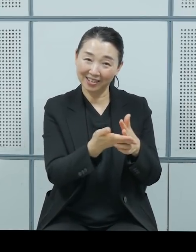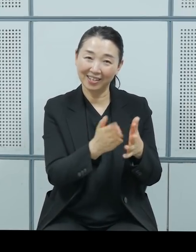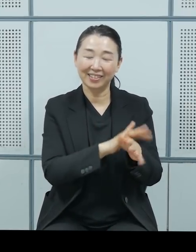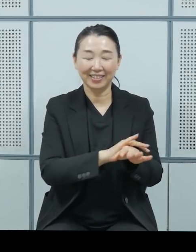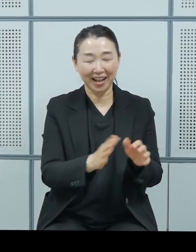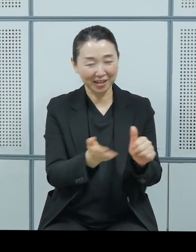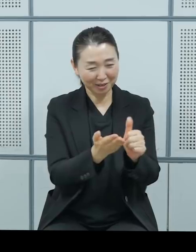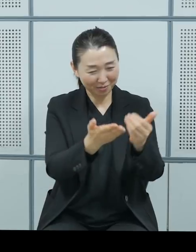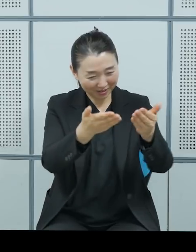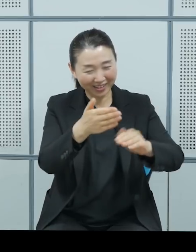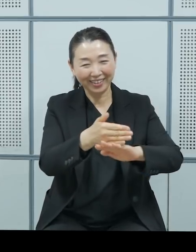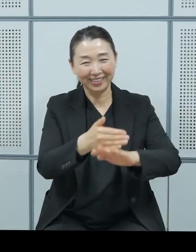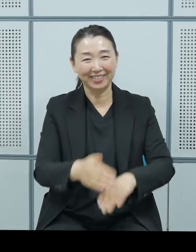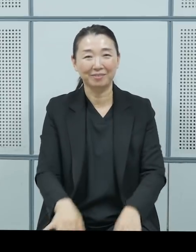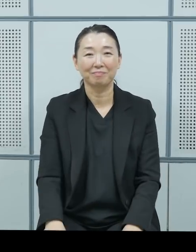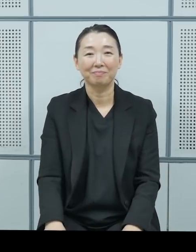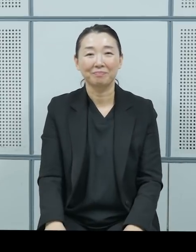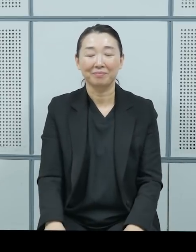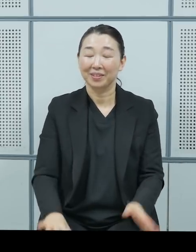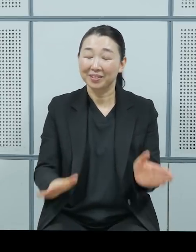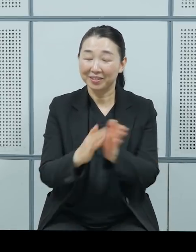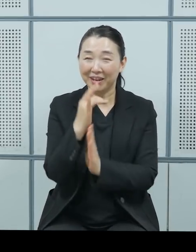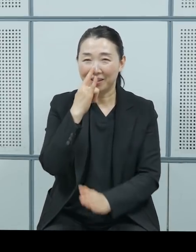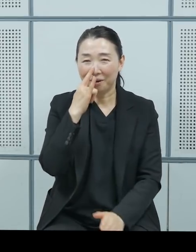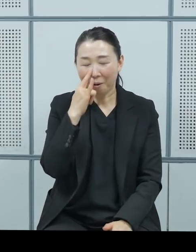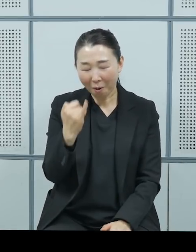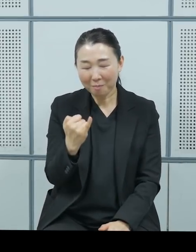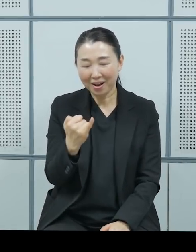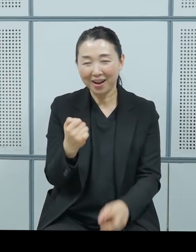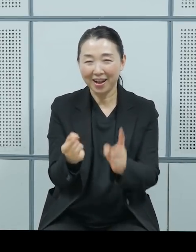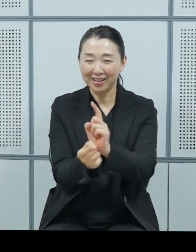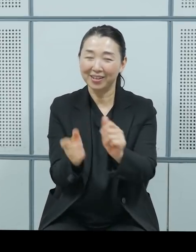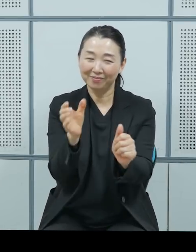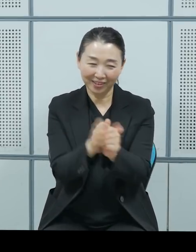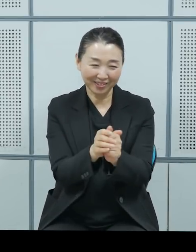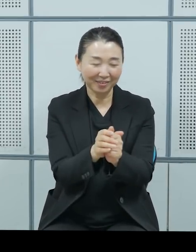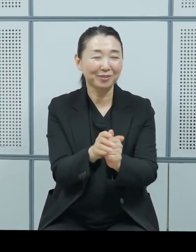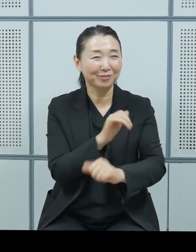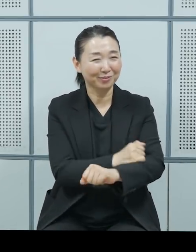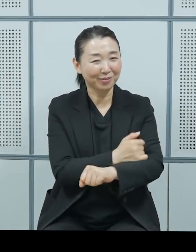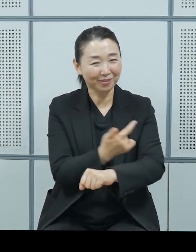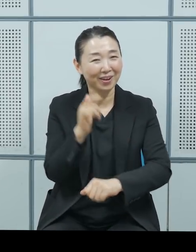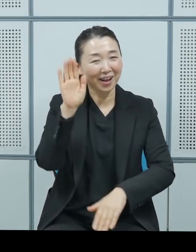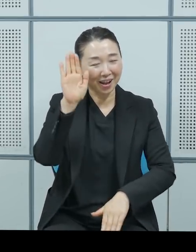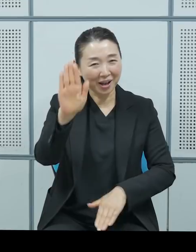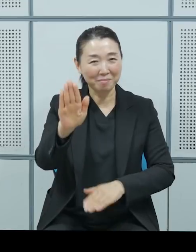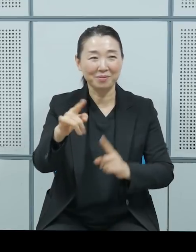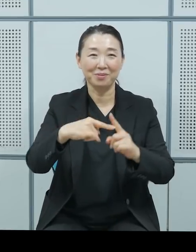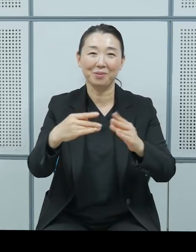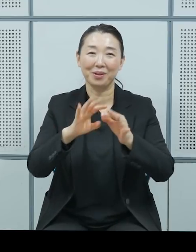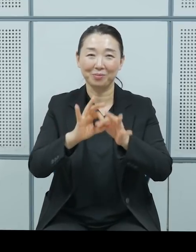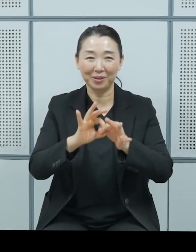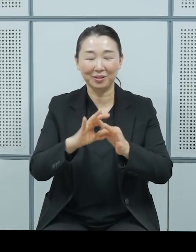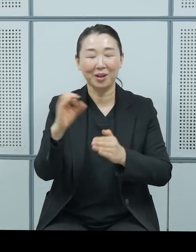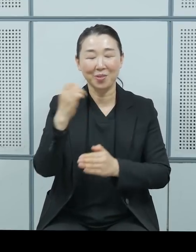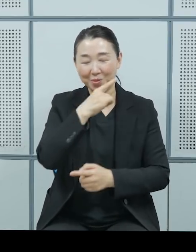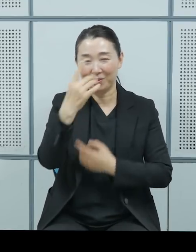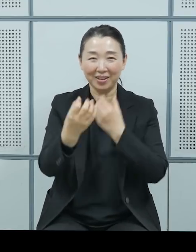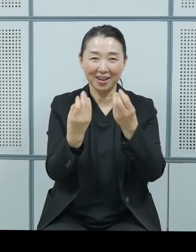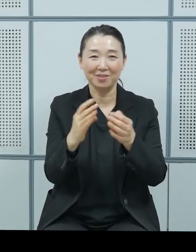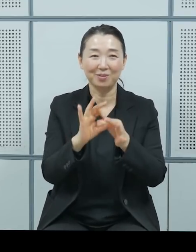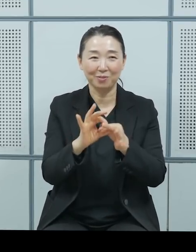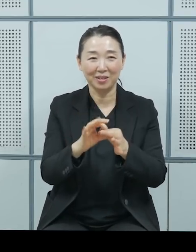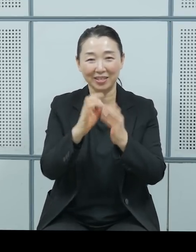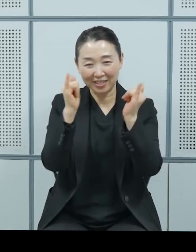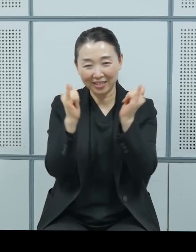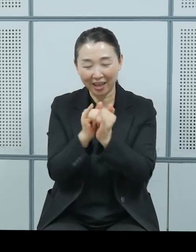잘 키우셔서 너무 감사하고요. 지금까지 엄마 노릇하시느라고 정말 수고 많이 하셨고 앞으로도 교회를 통해서 또 간증을 통해서